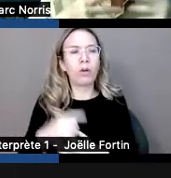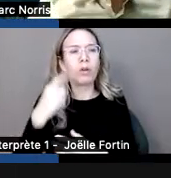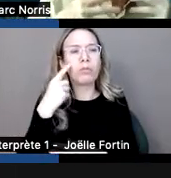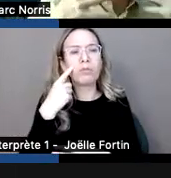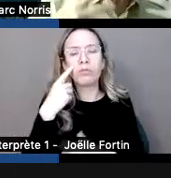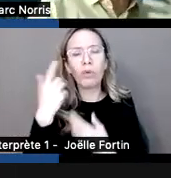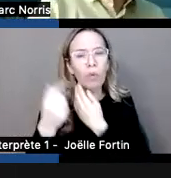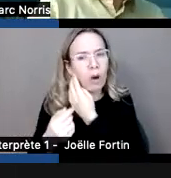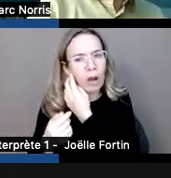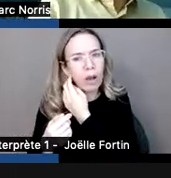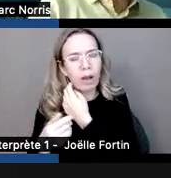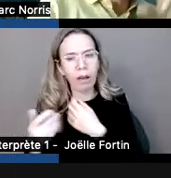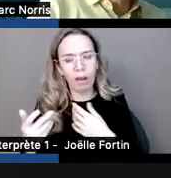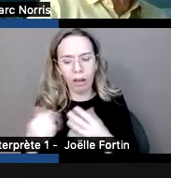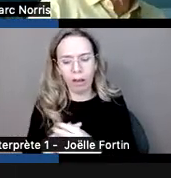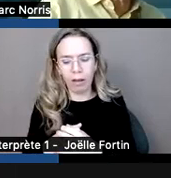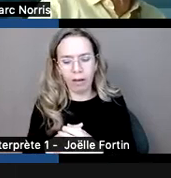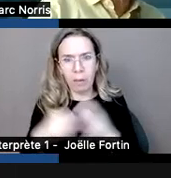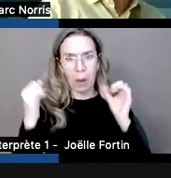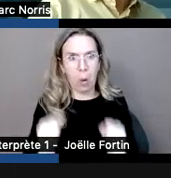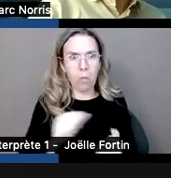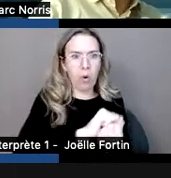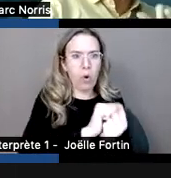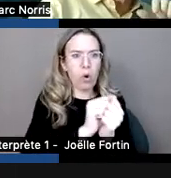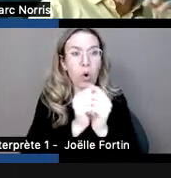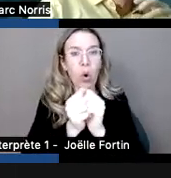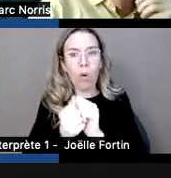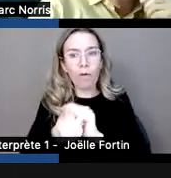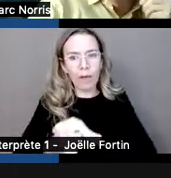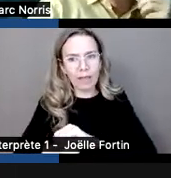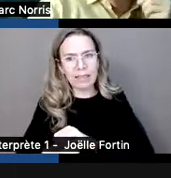moi, ne dit rien, mais on peut le convertir comme